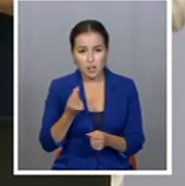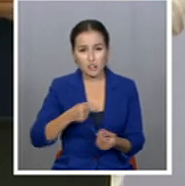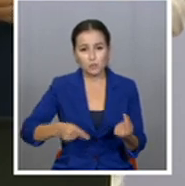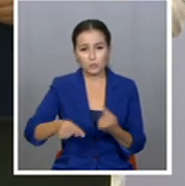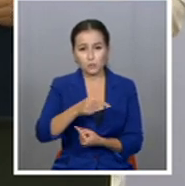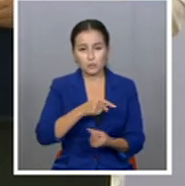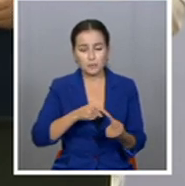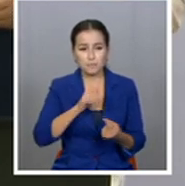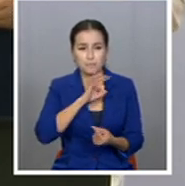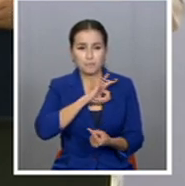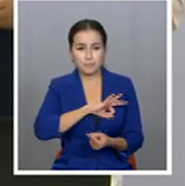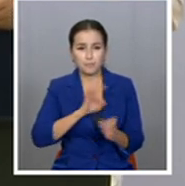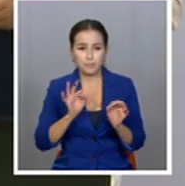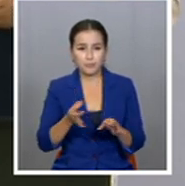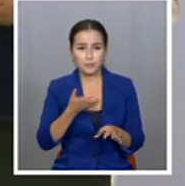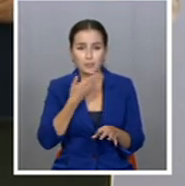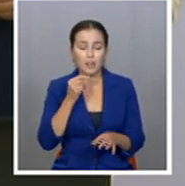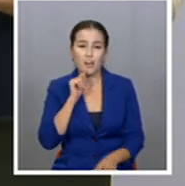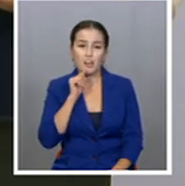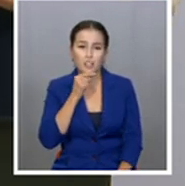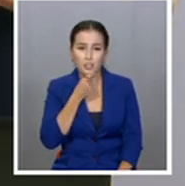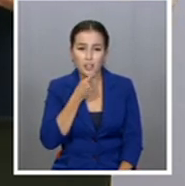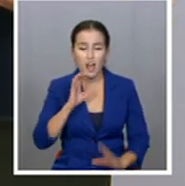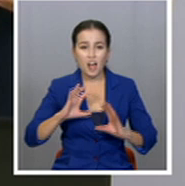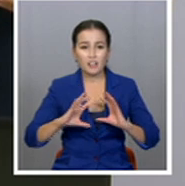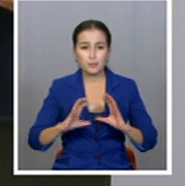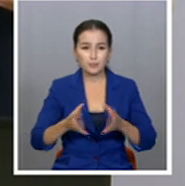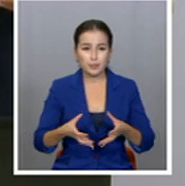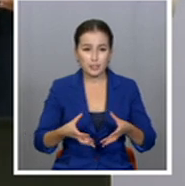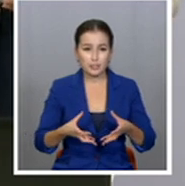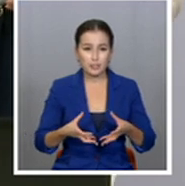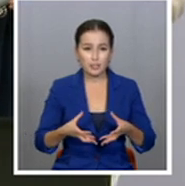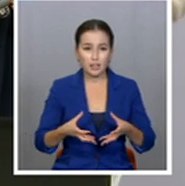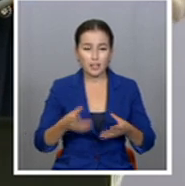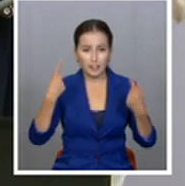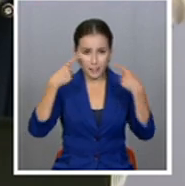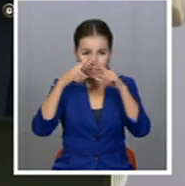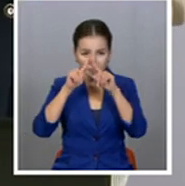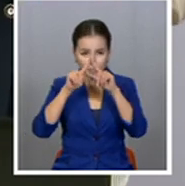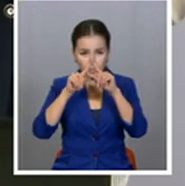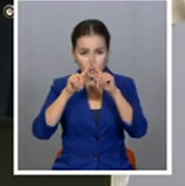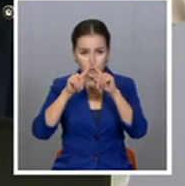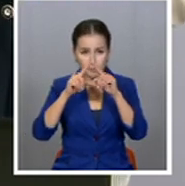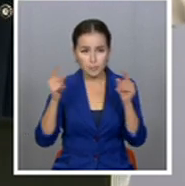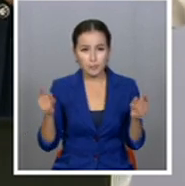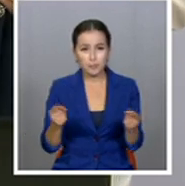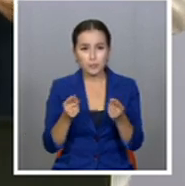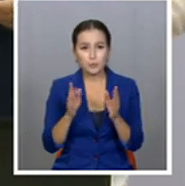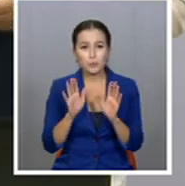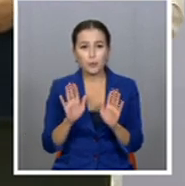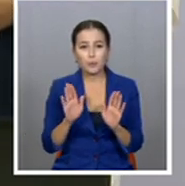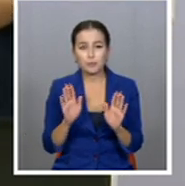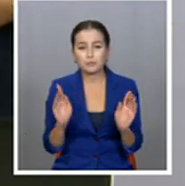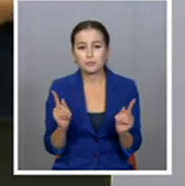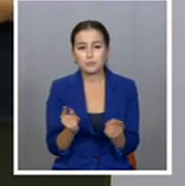пайдалану, экономика әлемдік техникалық прогрестерден шектеледі.